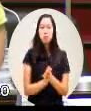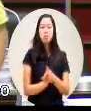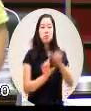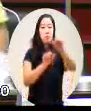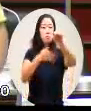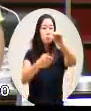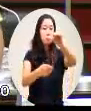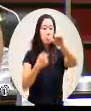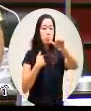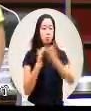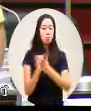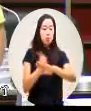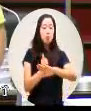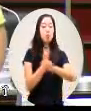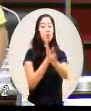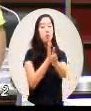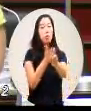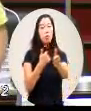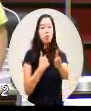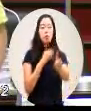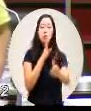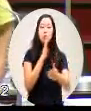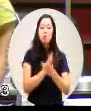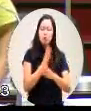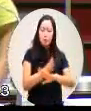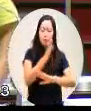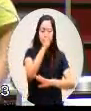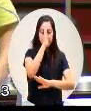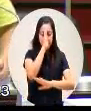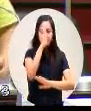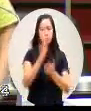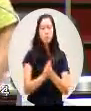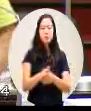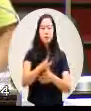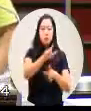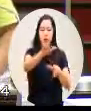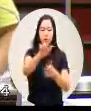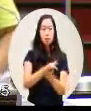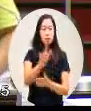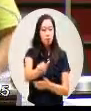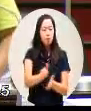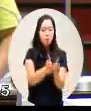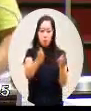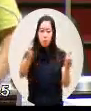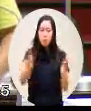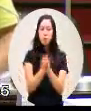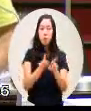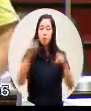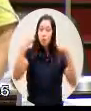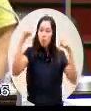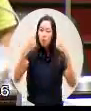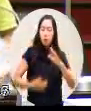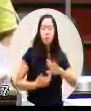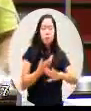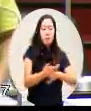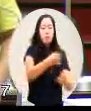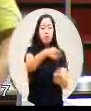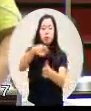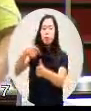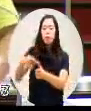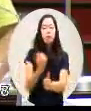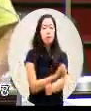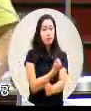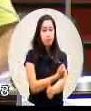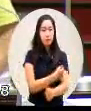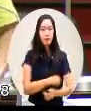迄一天要质询啊，我是要感谢老师、老师平常时的付出，为着教育咱